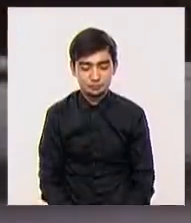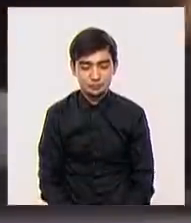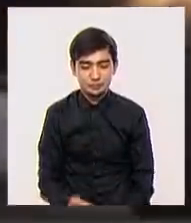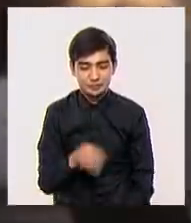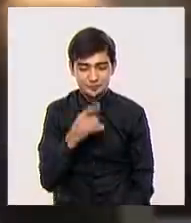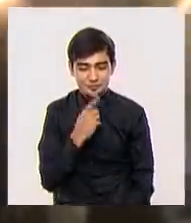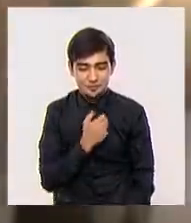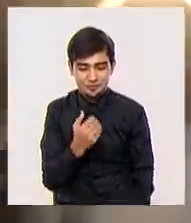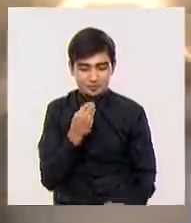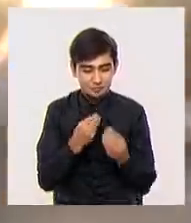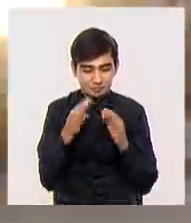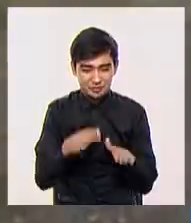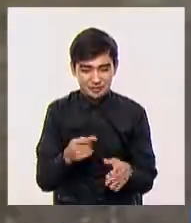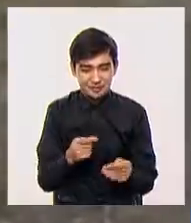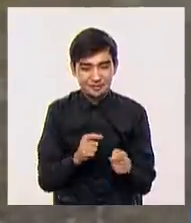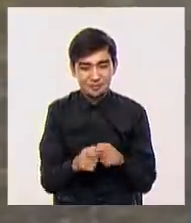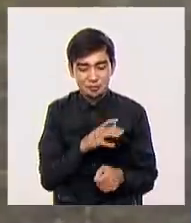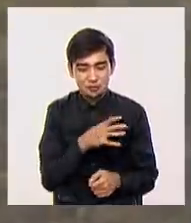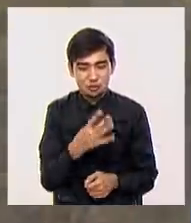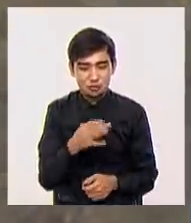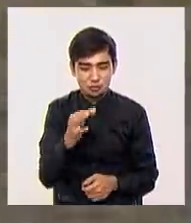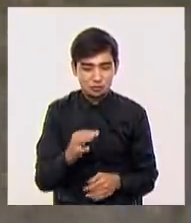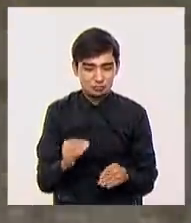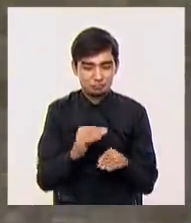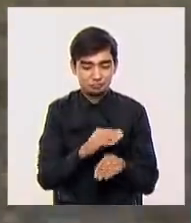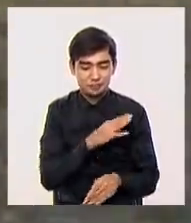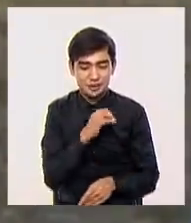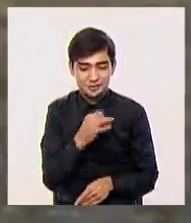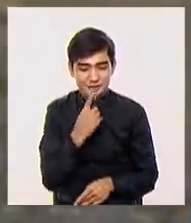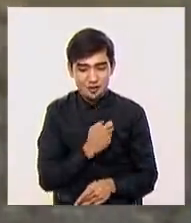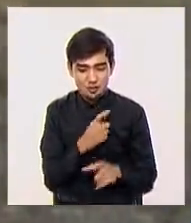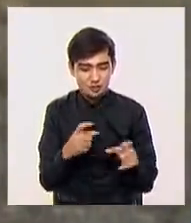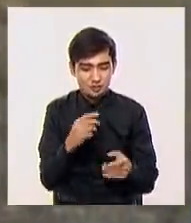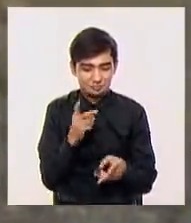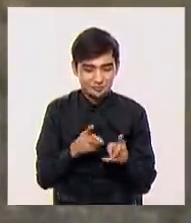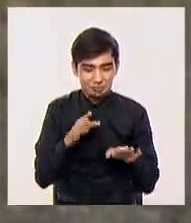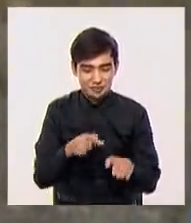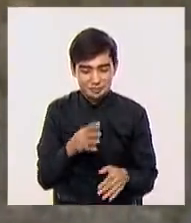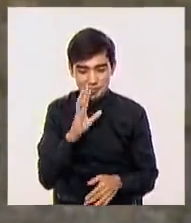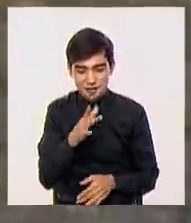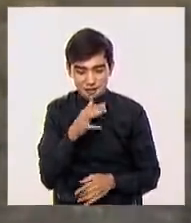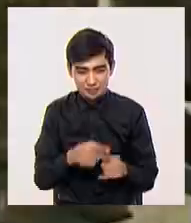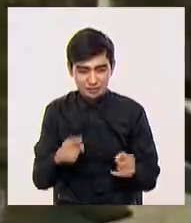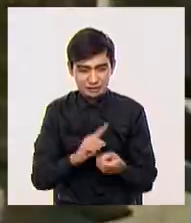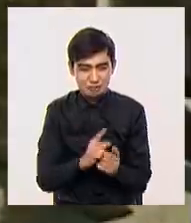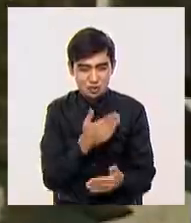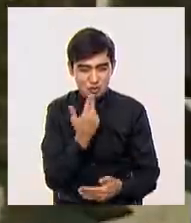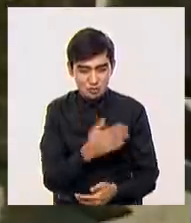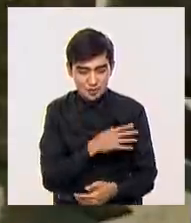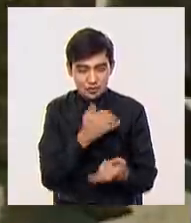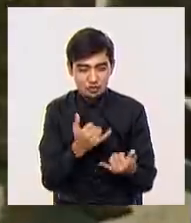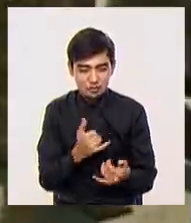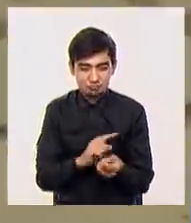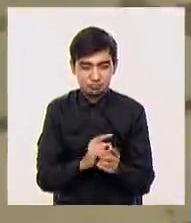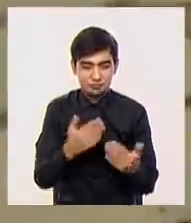Сарбаздар тамағына бөлінетін қаржы бірден 40%-ға көбейіпті. Әскерилердің асы мәзірі соңғы 5 жыл бойы өзгермеген екен.